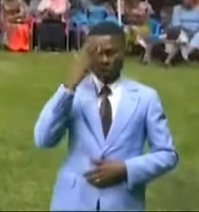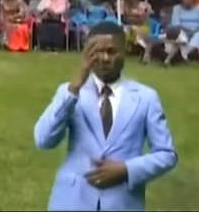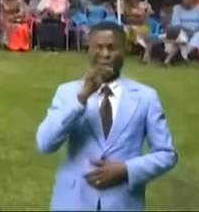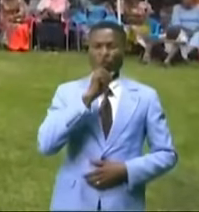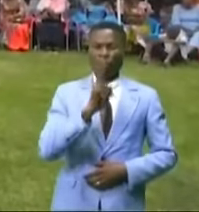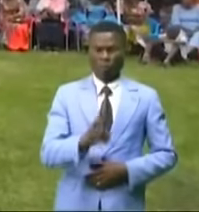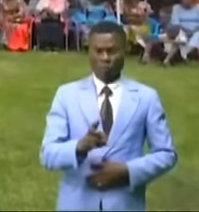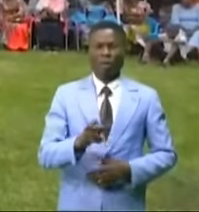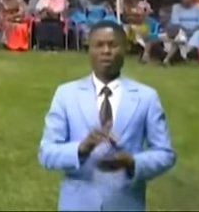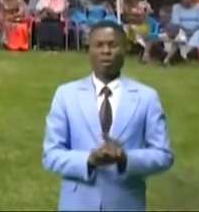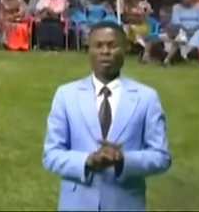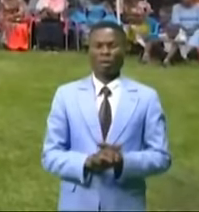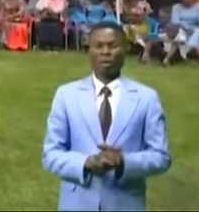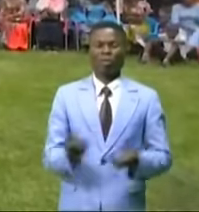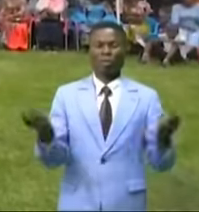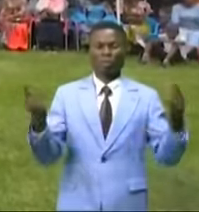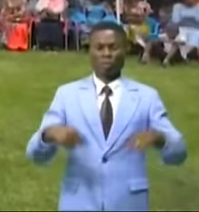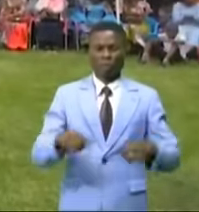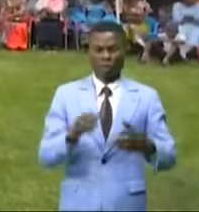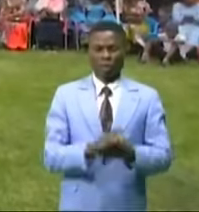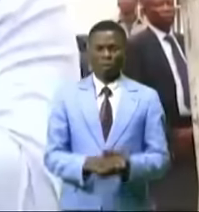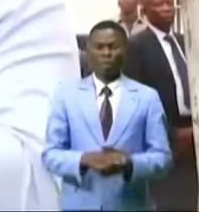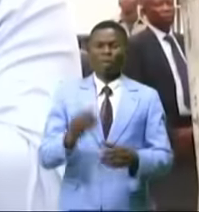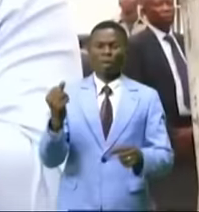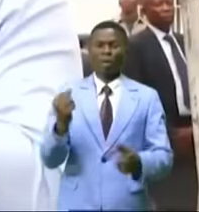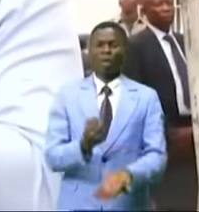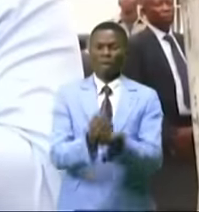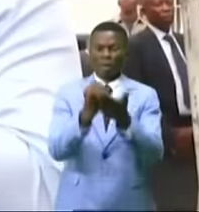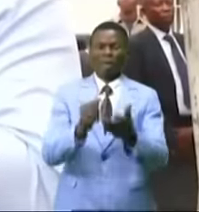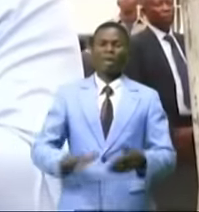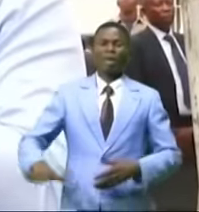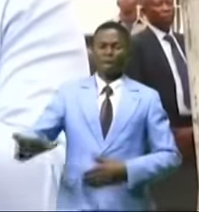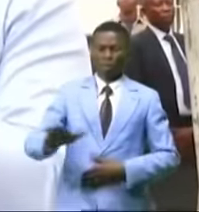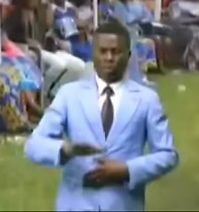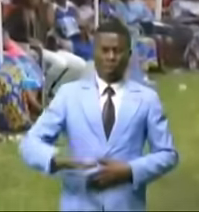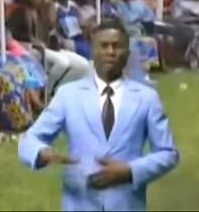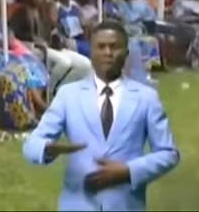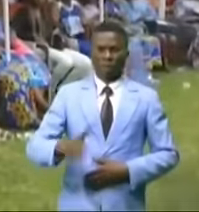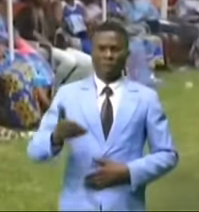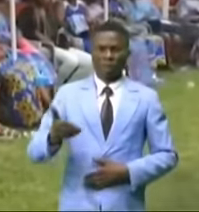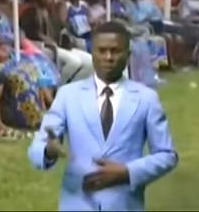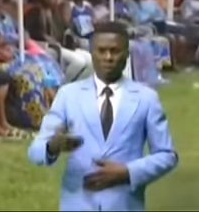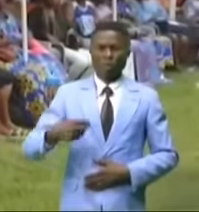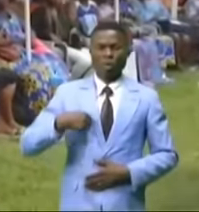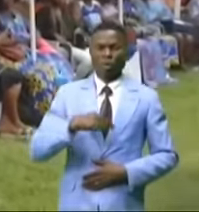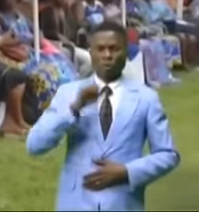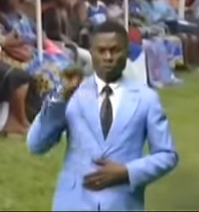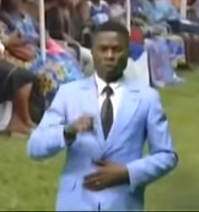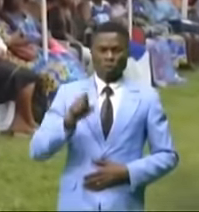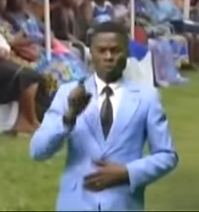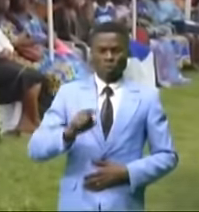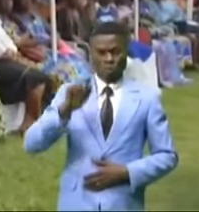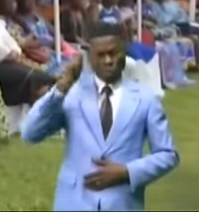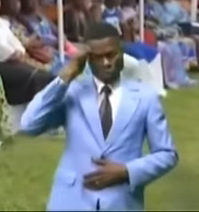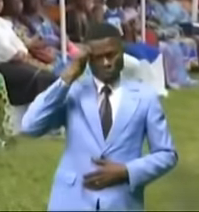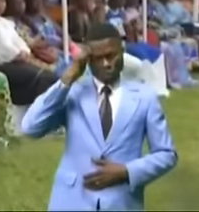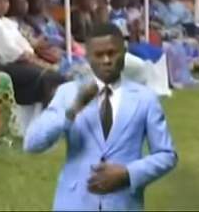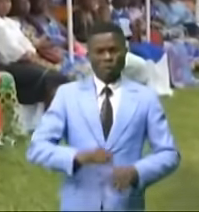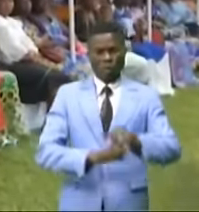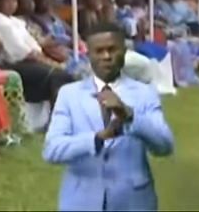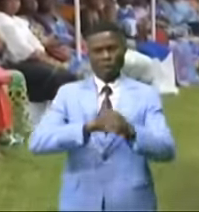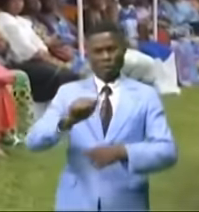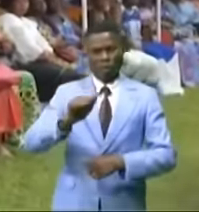que lorsqu'on est au service de la nation, du pays, on doit apprendre à s'oublier soi-même et